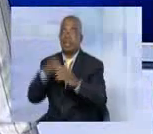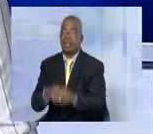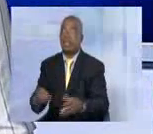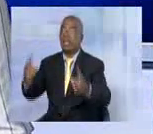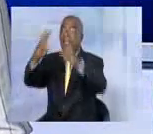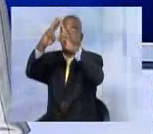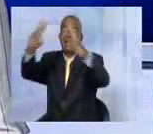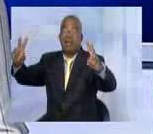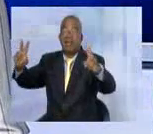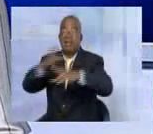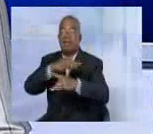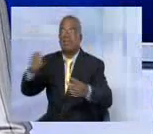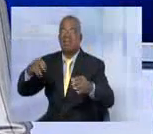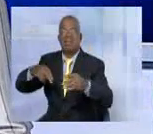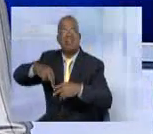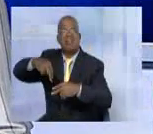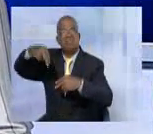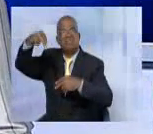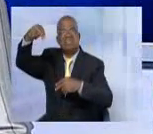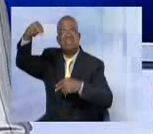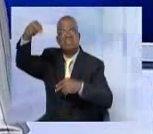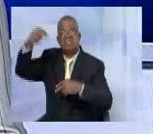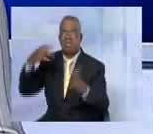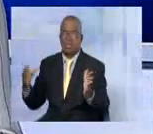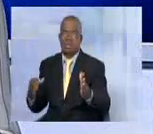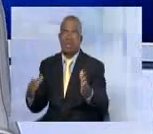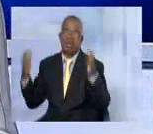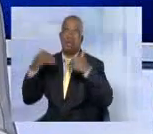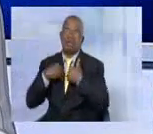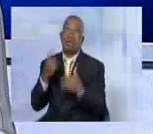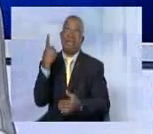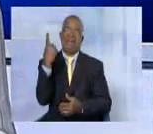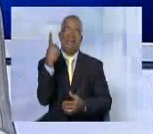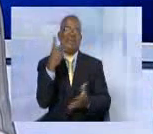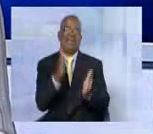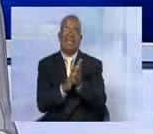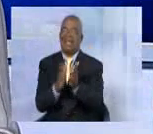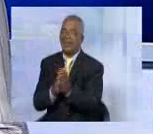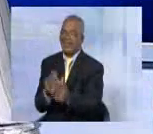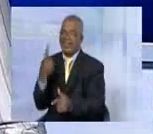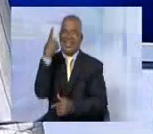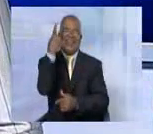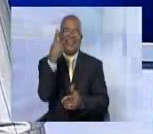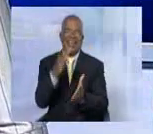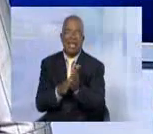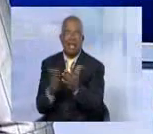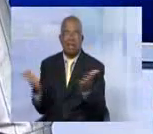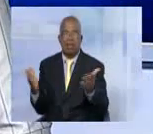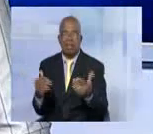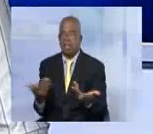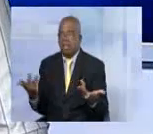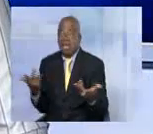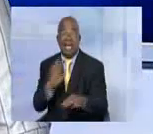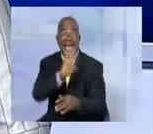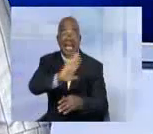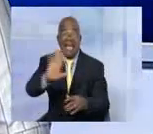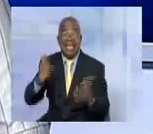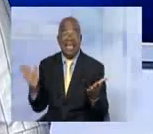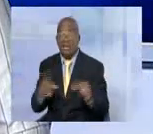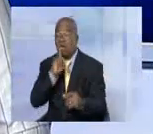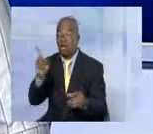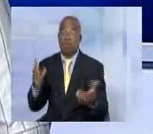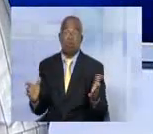localité située dans la région du Ouarzazou, ne dispose que d'un seul établissement scolaire. Résultat, les enfants sont entassés